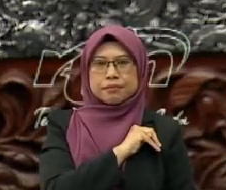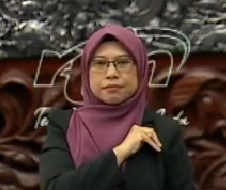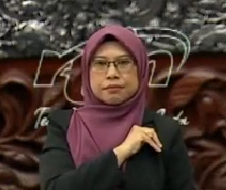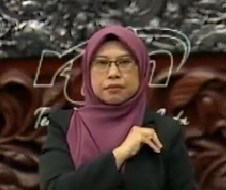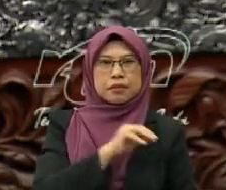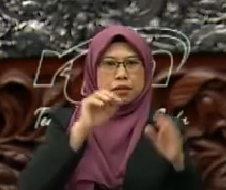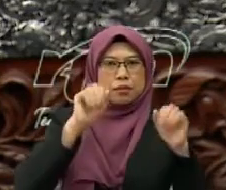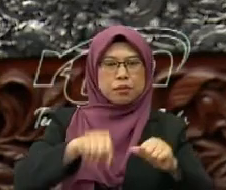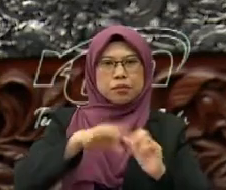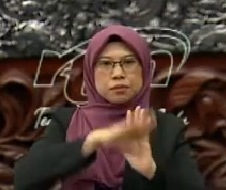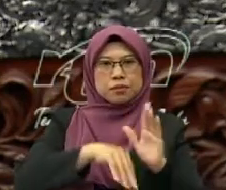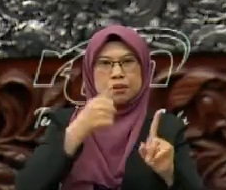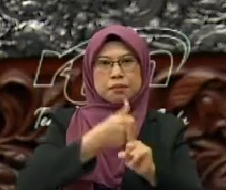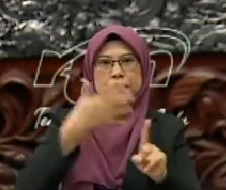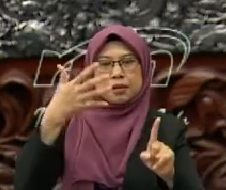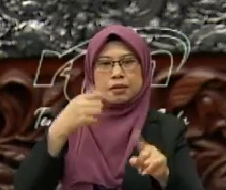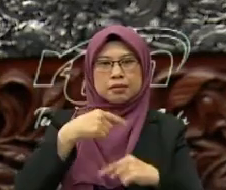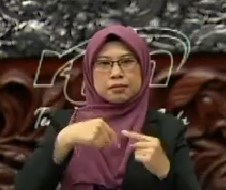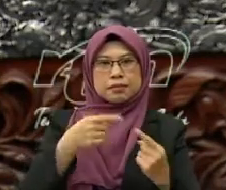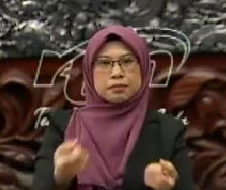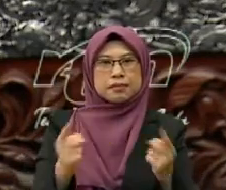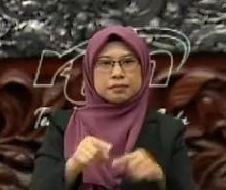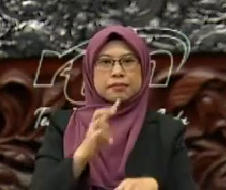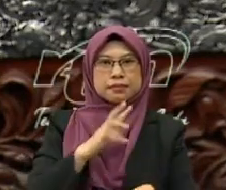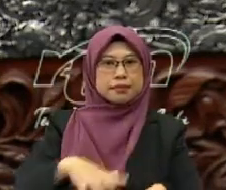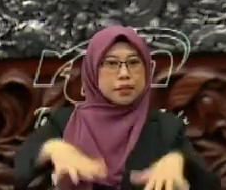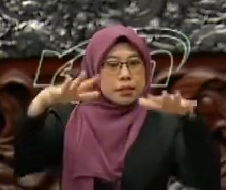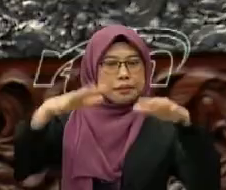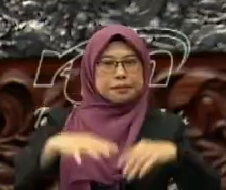kita dapat mengurangkan IPA bila